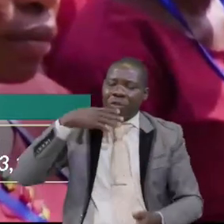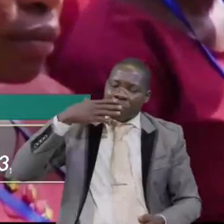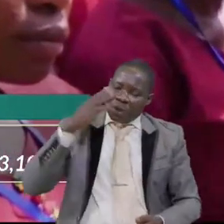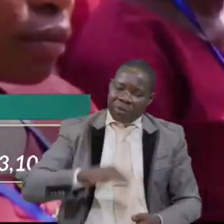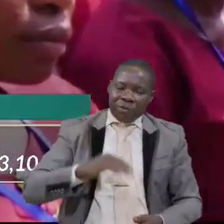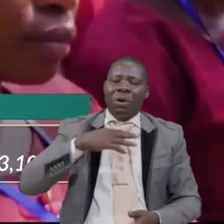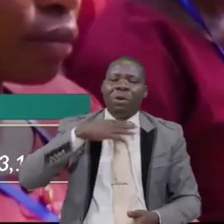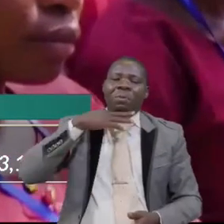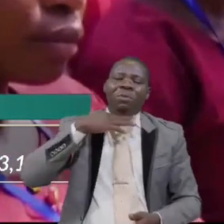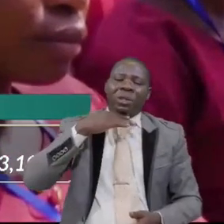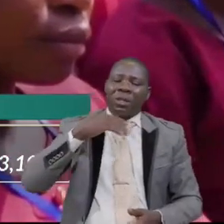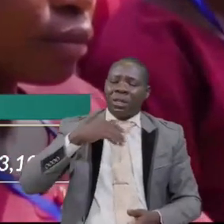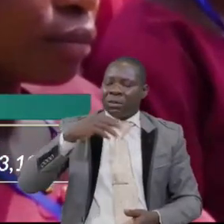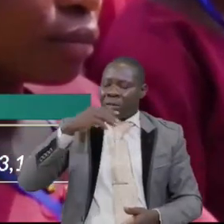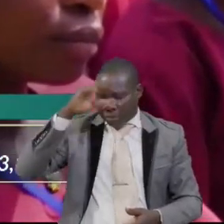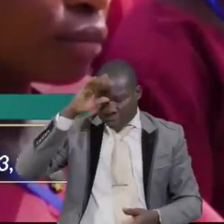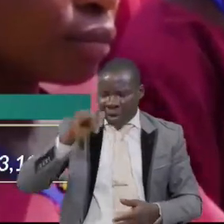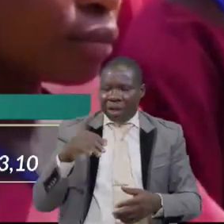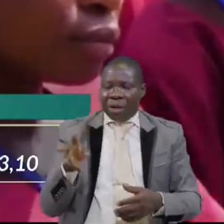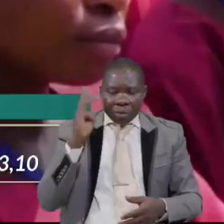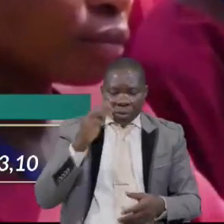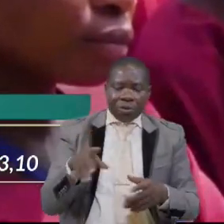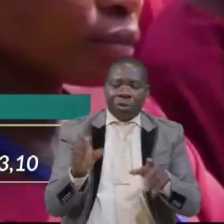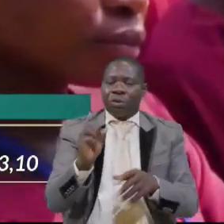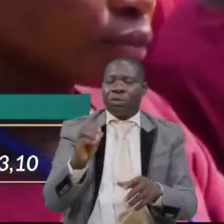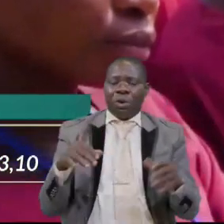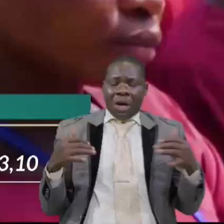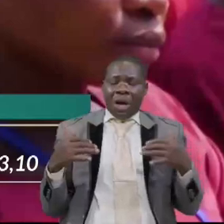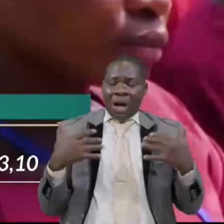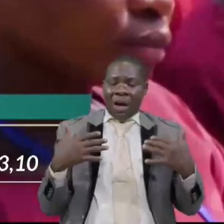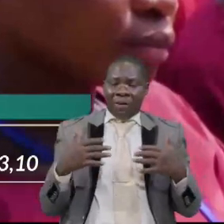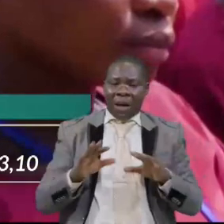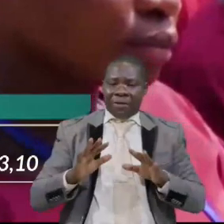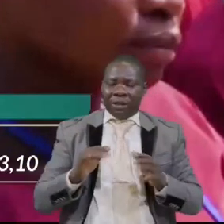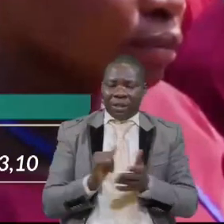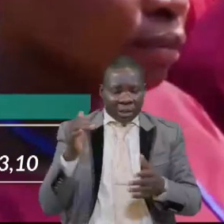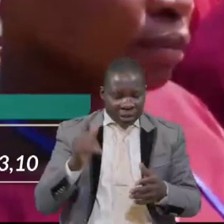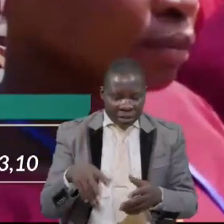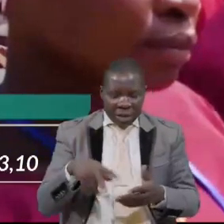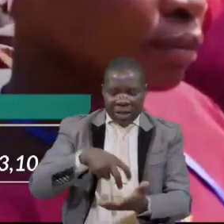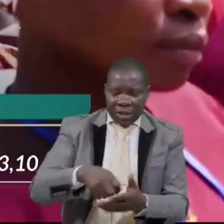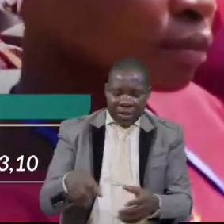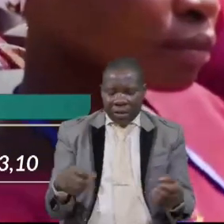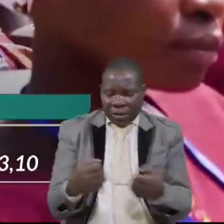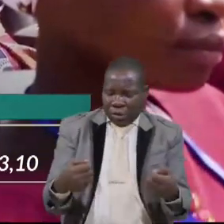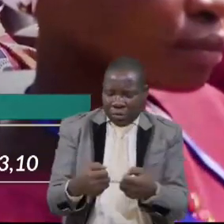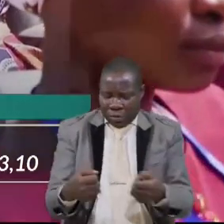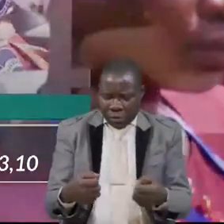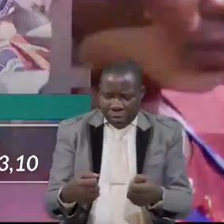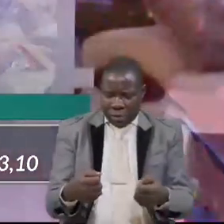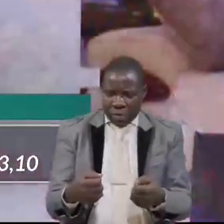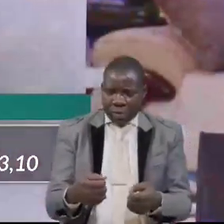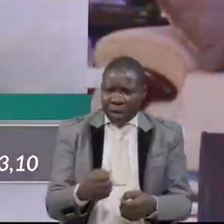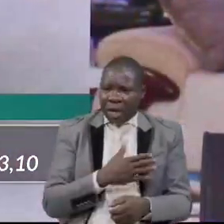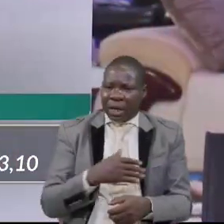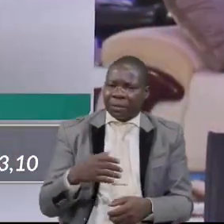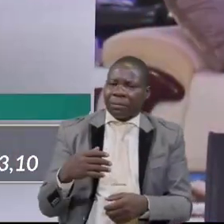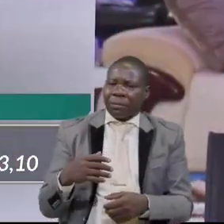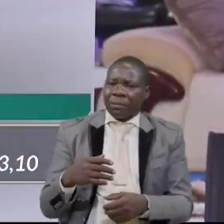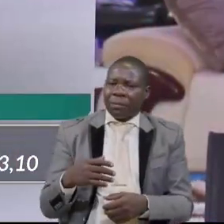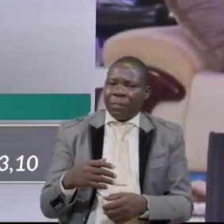Ses pieds se cognaient. Il a dit, mais personne ne peut apporter une solution au problème. Auquel le problème, le roi était confronté.